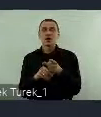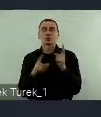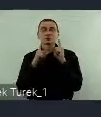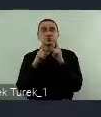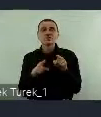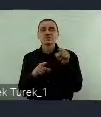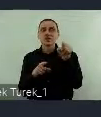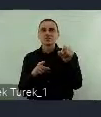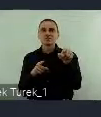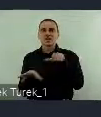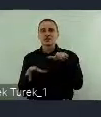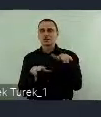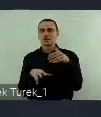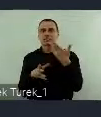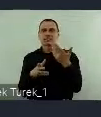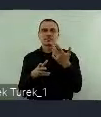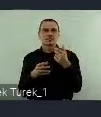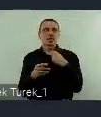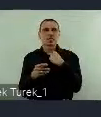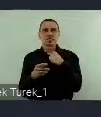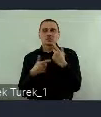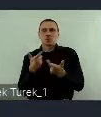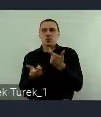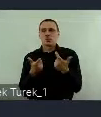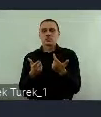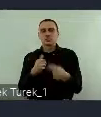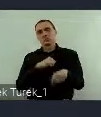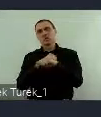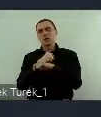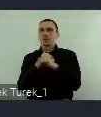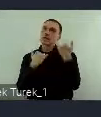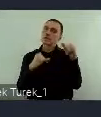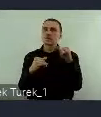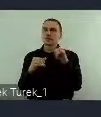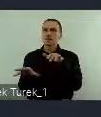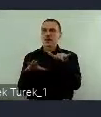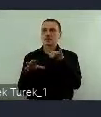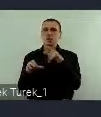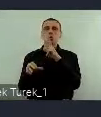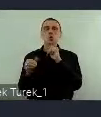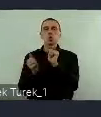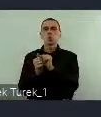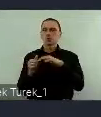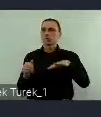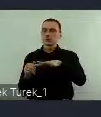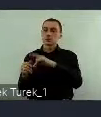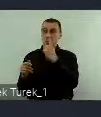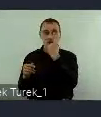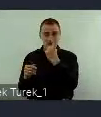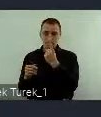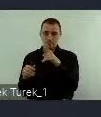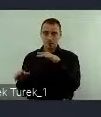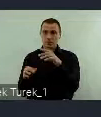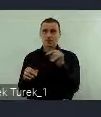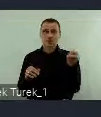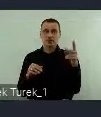trudno nie ma wyjścia naczynie mamy alternatywy nie możemy zrobić tego na innym lodowisku który jest dostępny architektonicznie bo mamy tylko to islam 2 note2